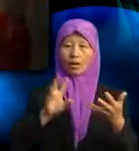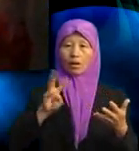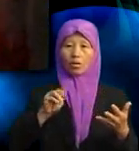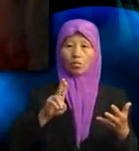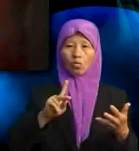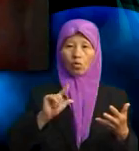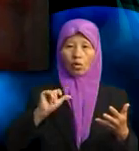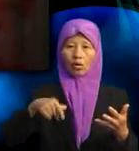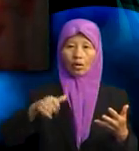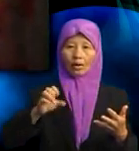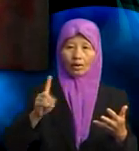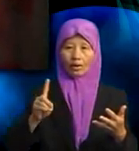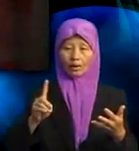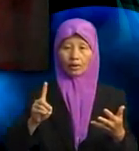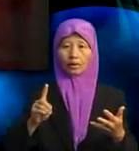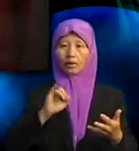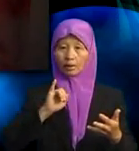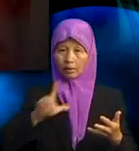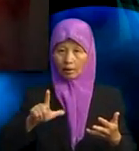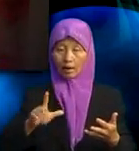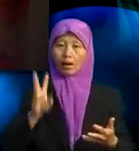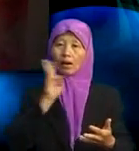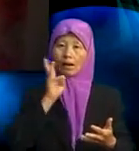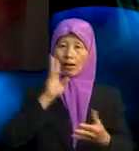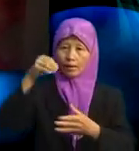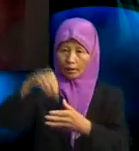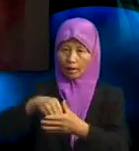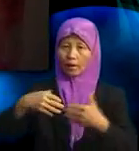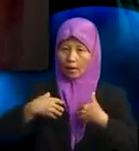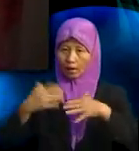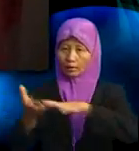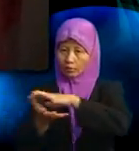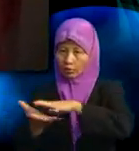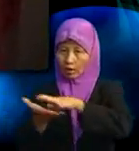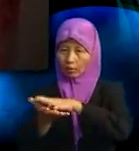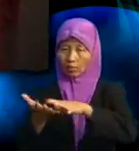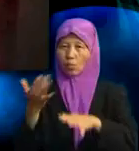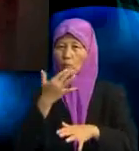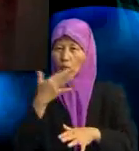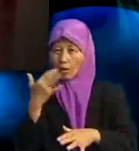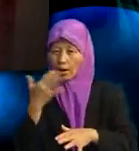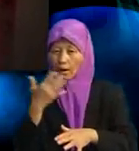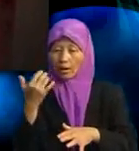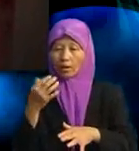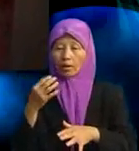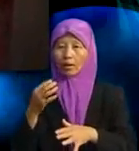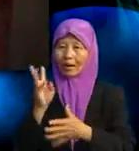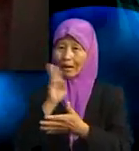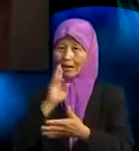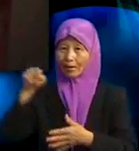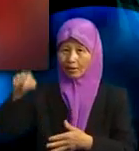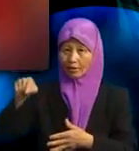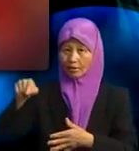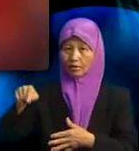Air muqayyad ialah air yang terdapat di dalamnya campuran atau pewarna